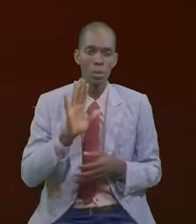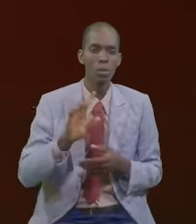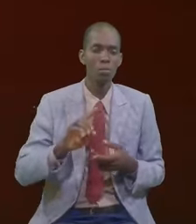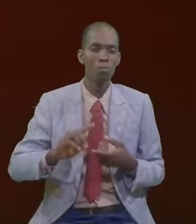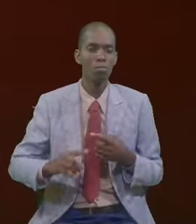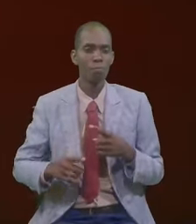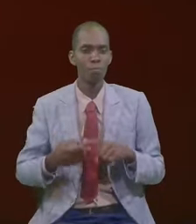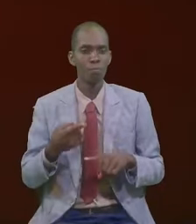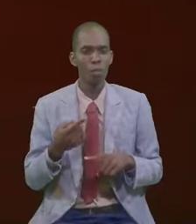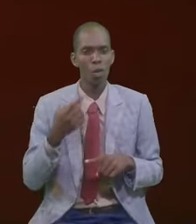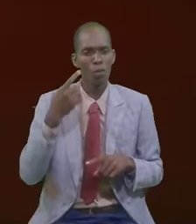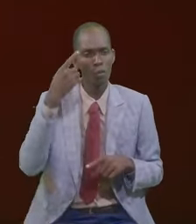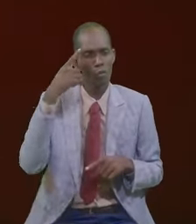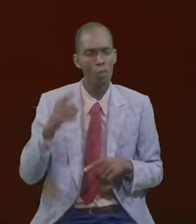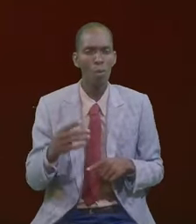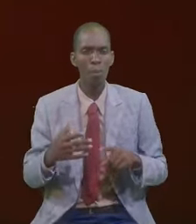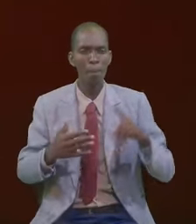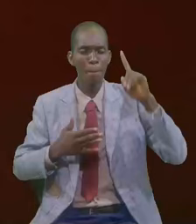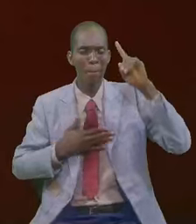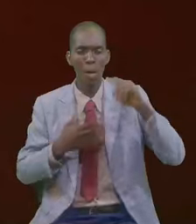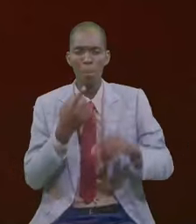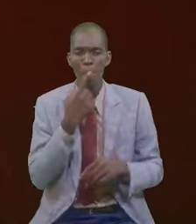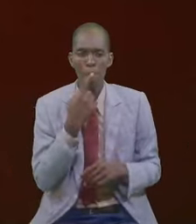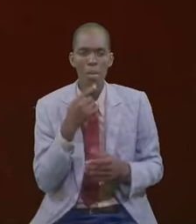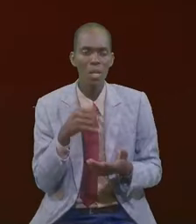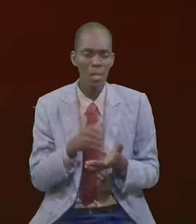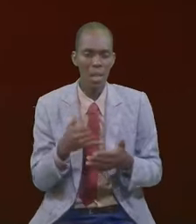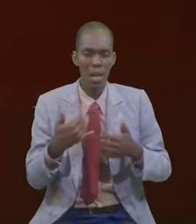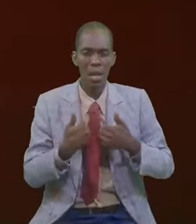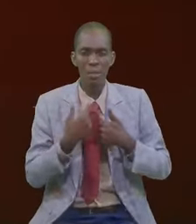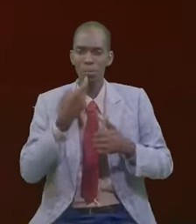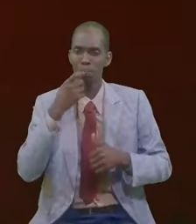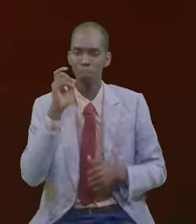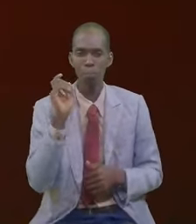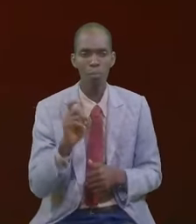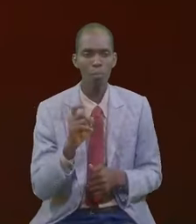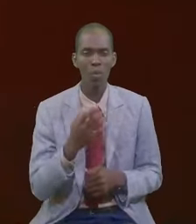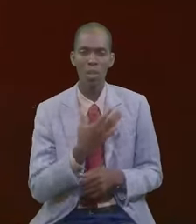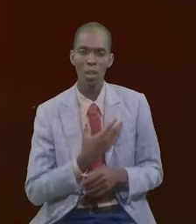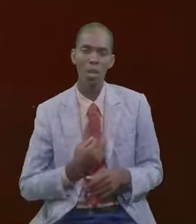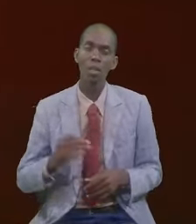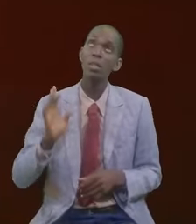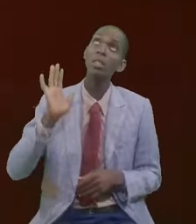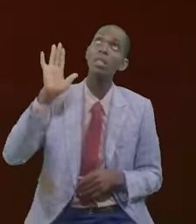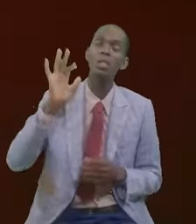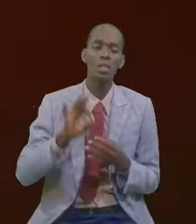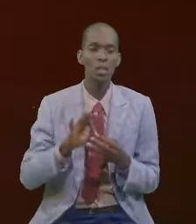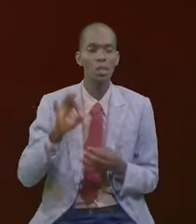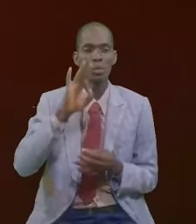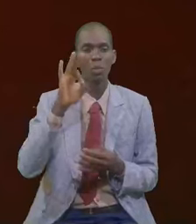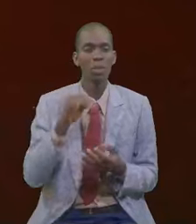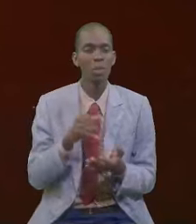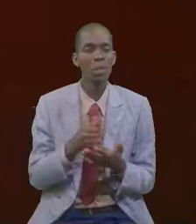Car sa bouche, le Seigneur parle, car sa bouche l'a ordonné, c'est son esprit qui les